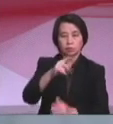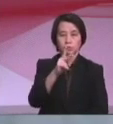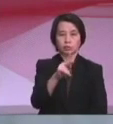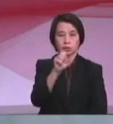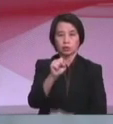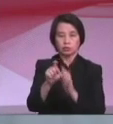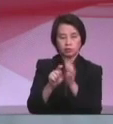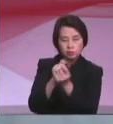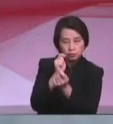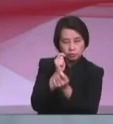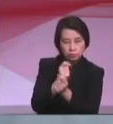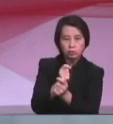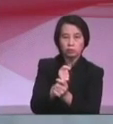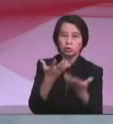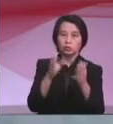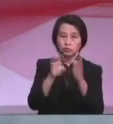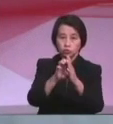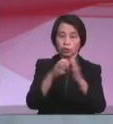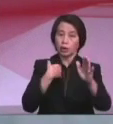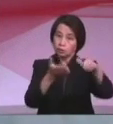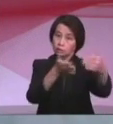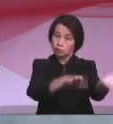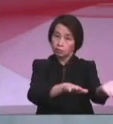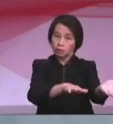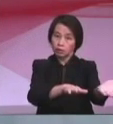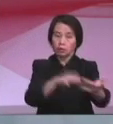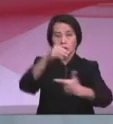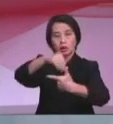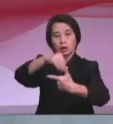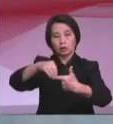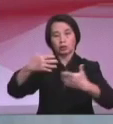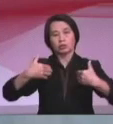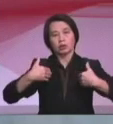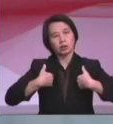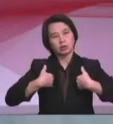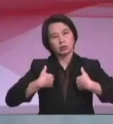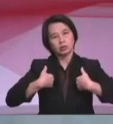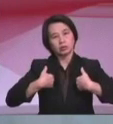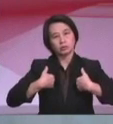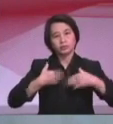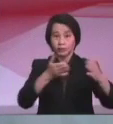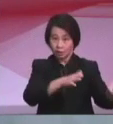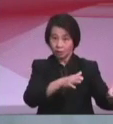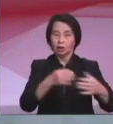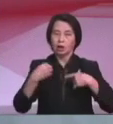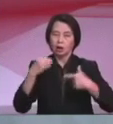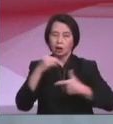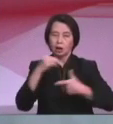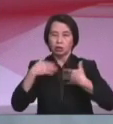kes-kes tertentu, iaitu contohnya ada kematian ataupun ada nak